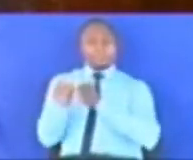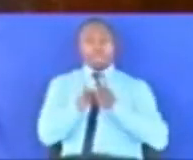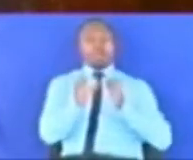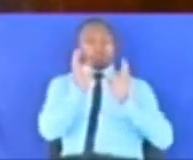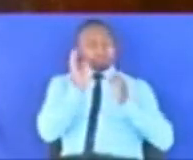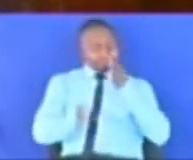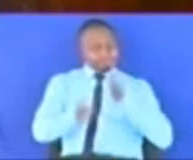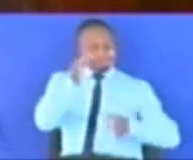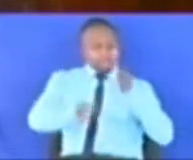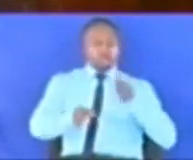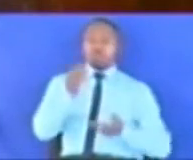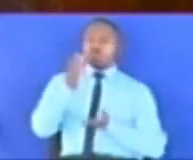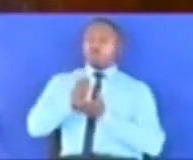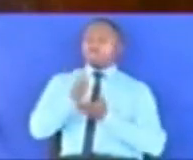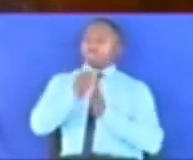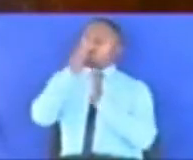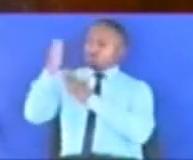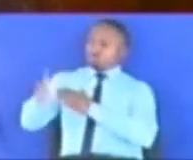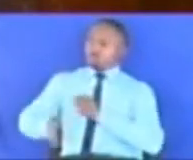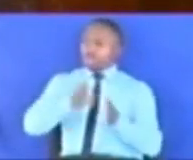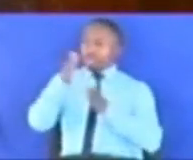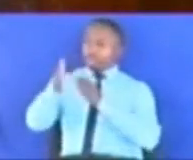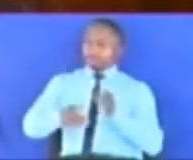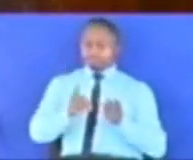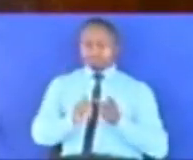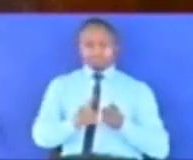wa kuhakikisha tunaandaa special